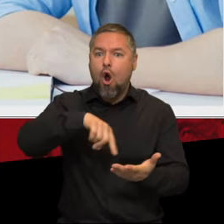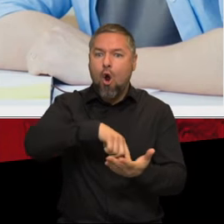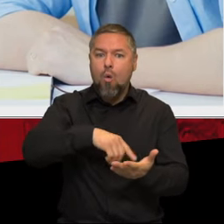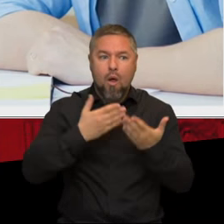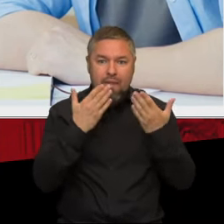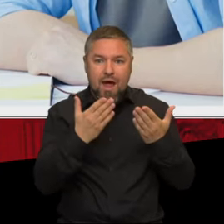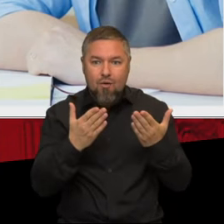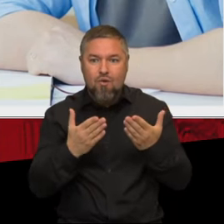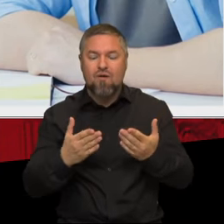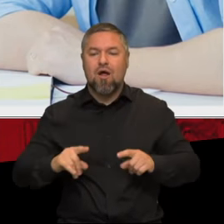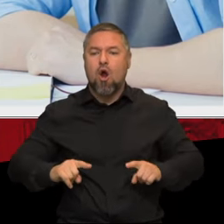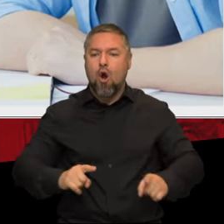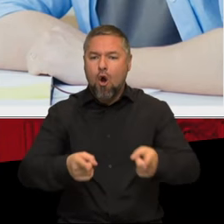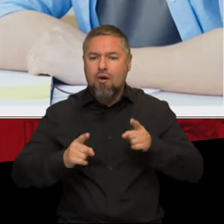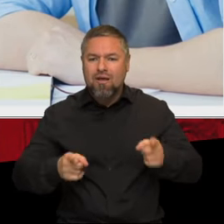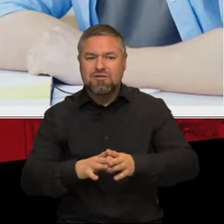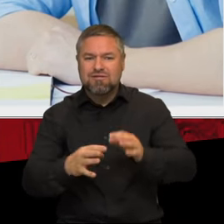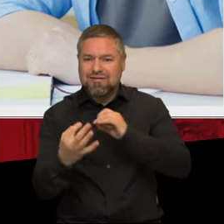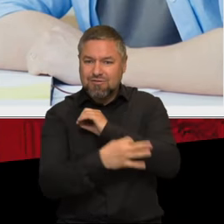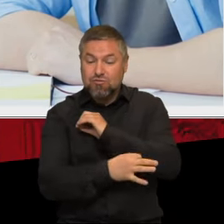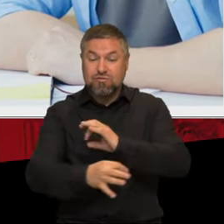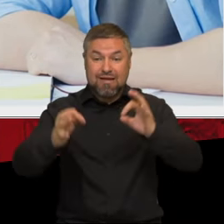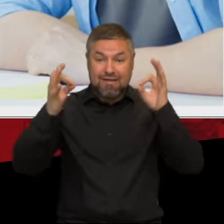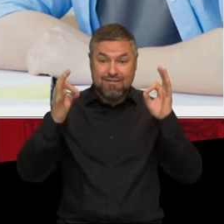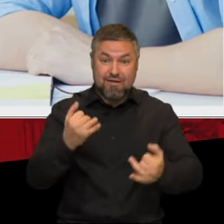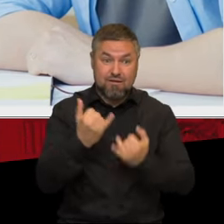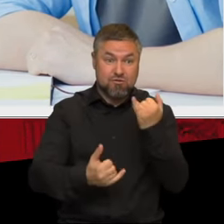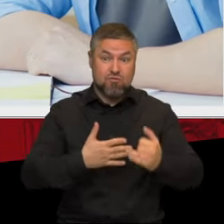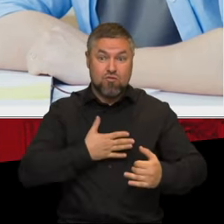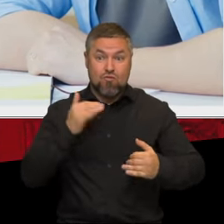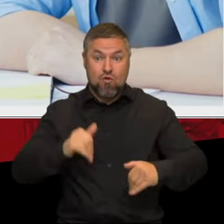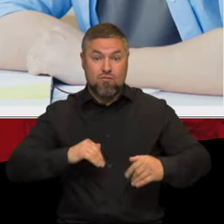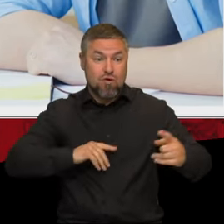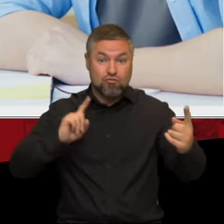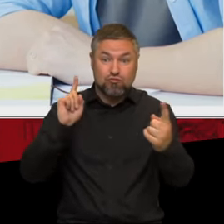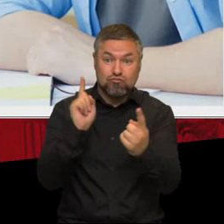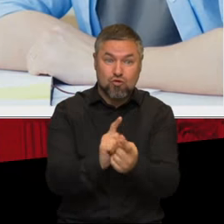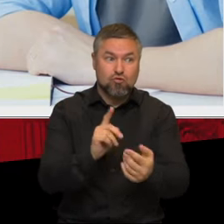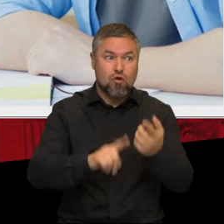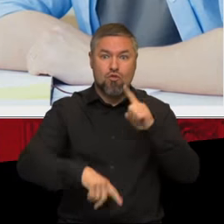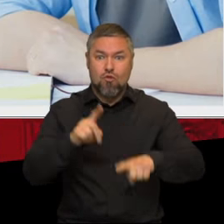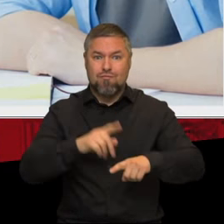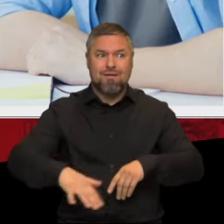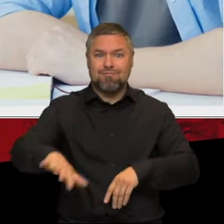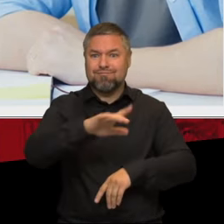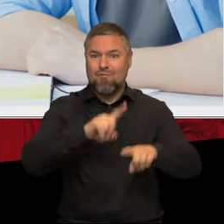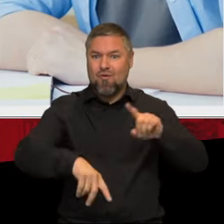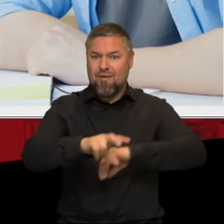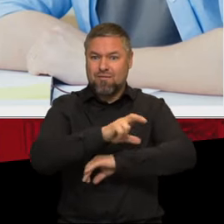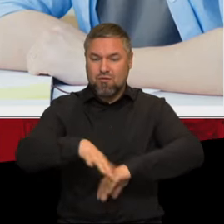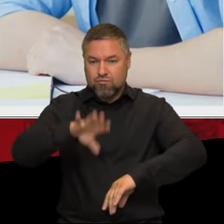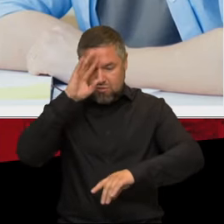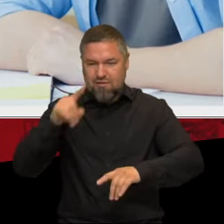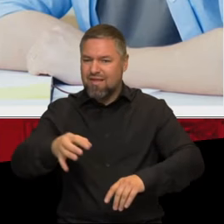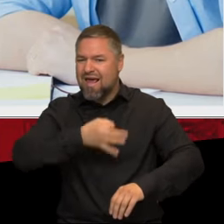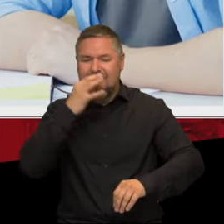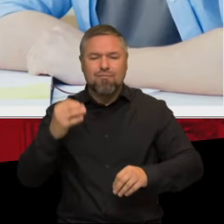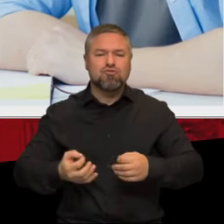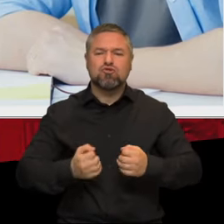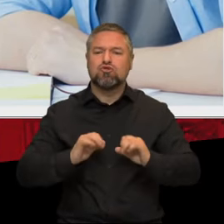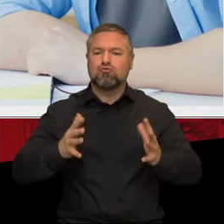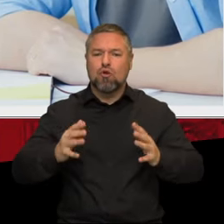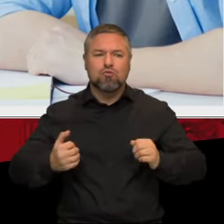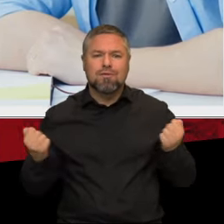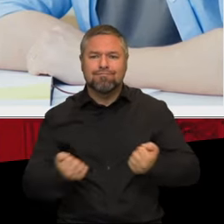i organizacjach studenckich. Teraz, gdy możemy się już spotkać w kampusie, takie zaangażowanie to najlepszy sposób,